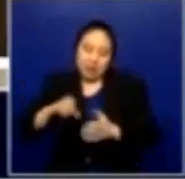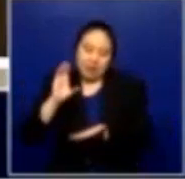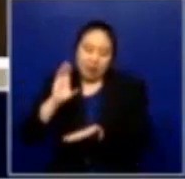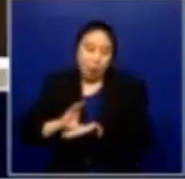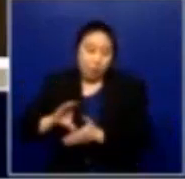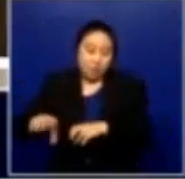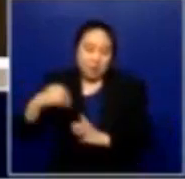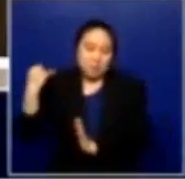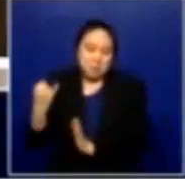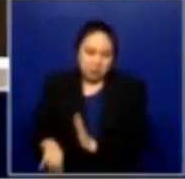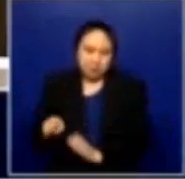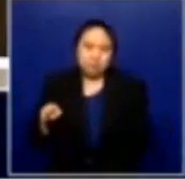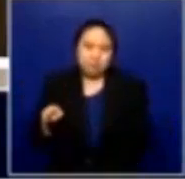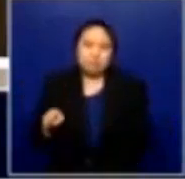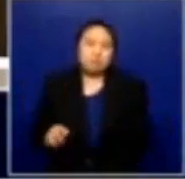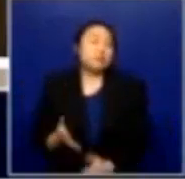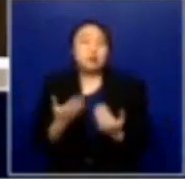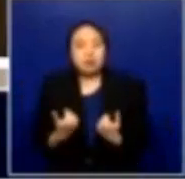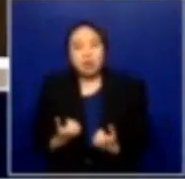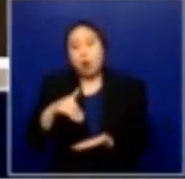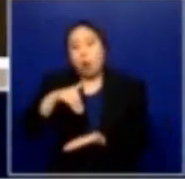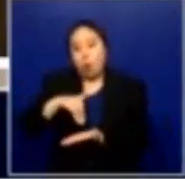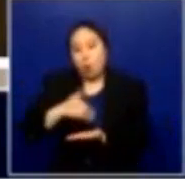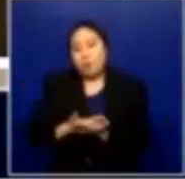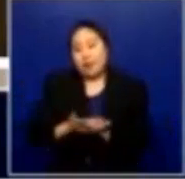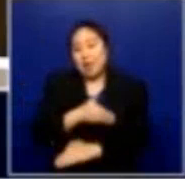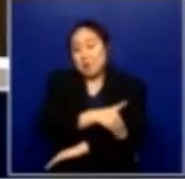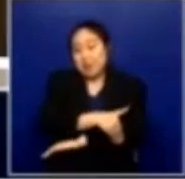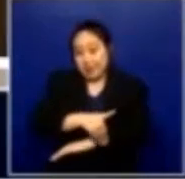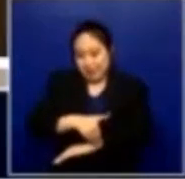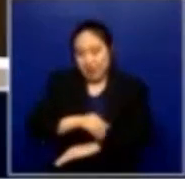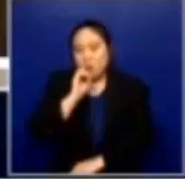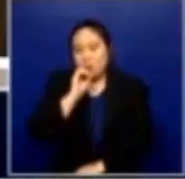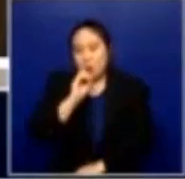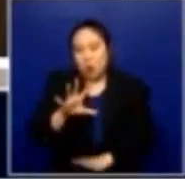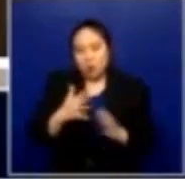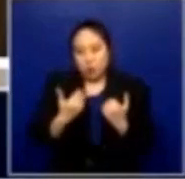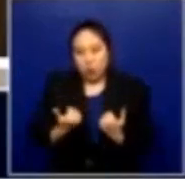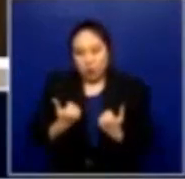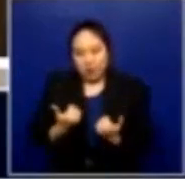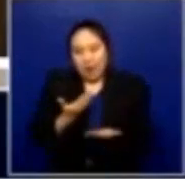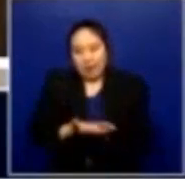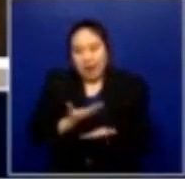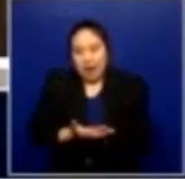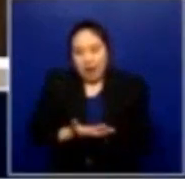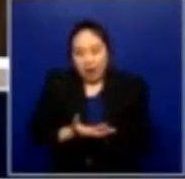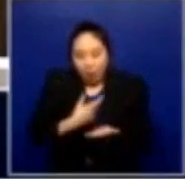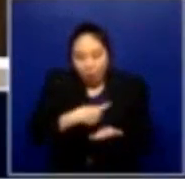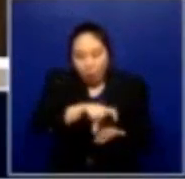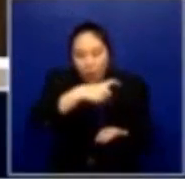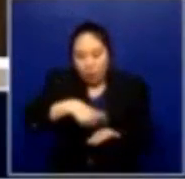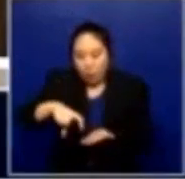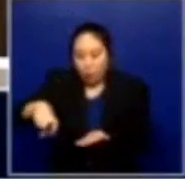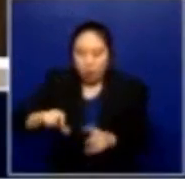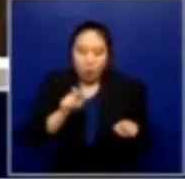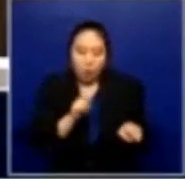าณล่าสุดกรมบัญชีกลางได้แจ้งมาแล้วครับว่าไม่สามารถที่จะโอนงบประมาณให้กับองค์กรปกครองส่วน